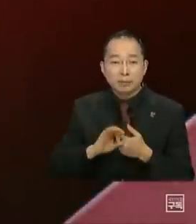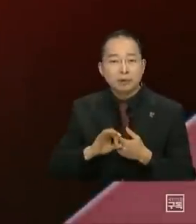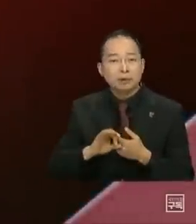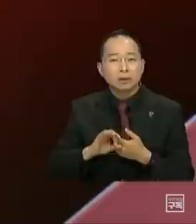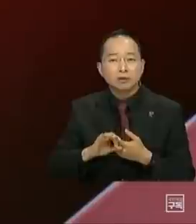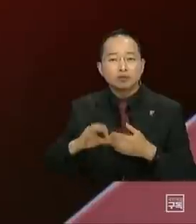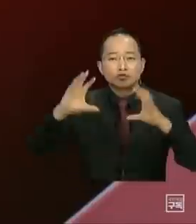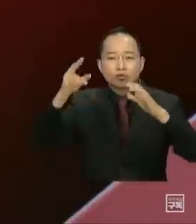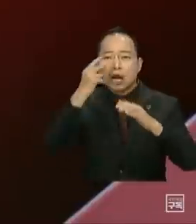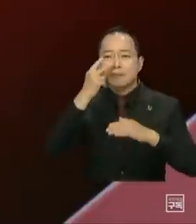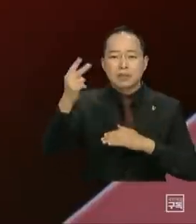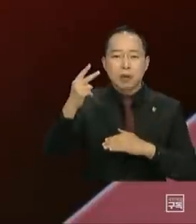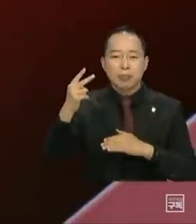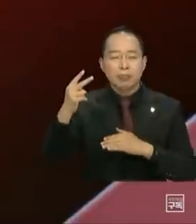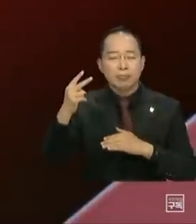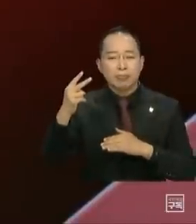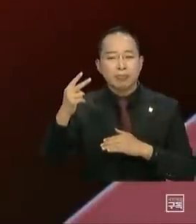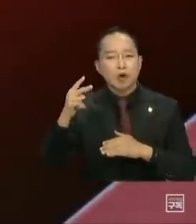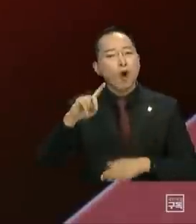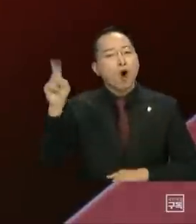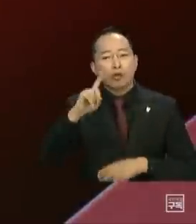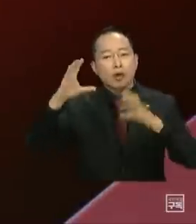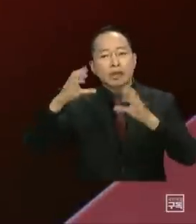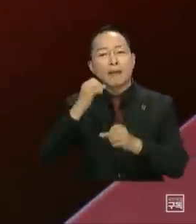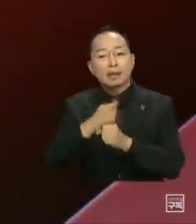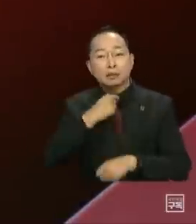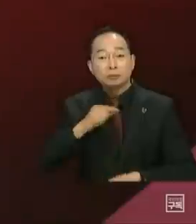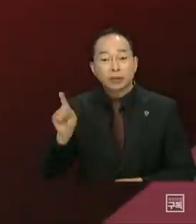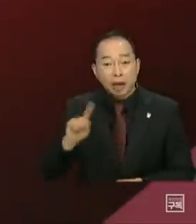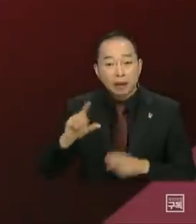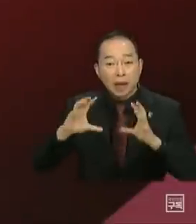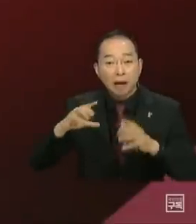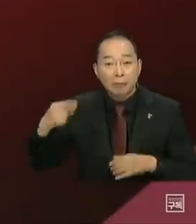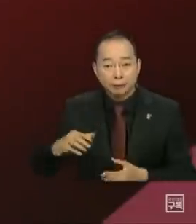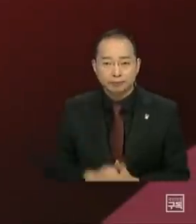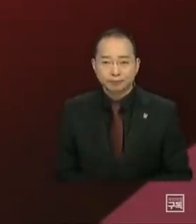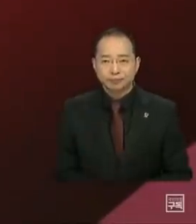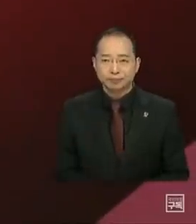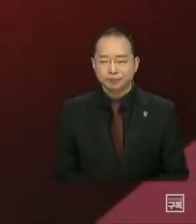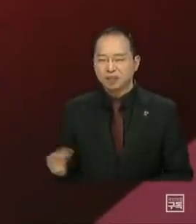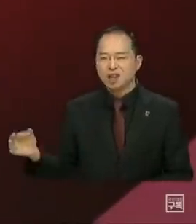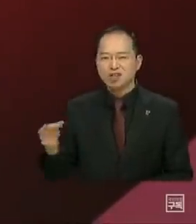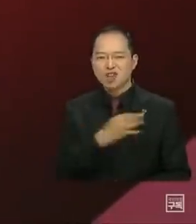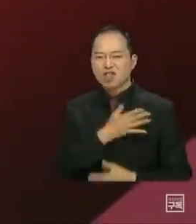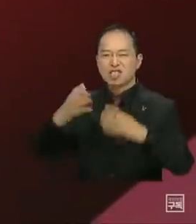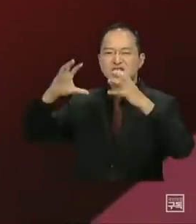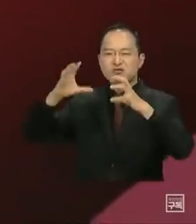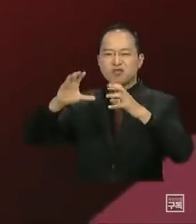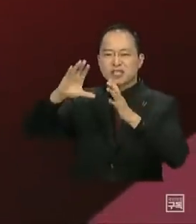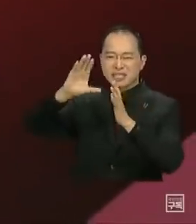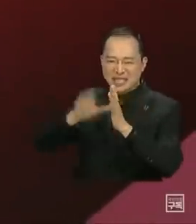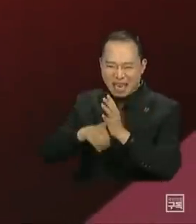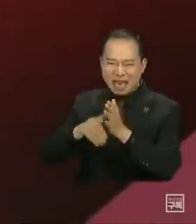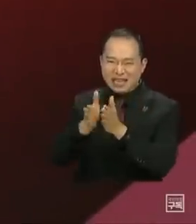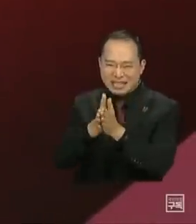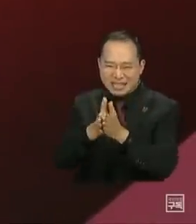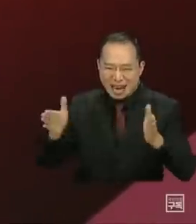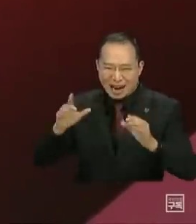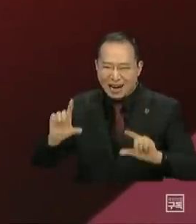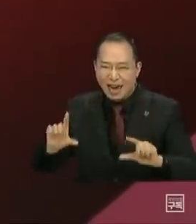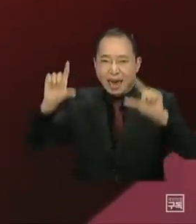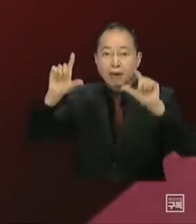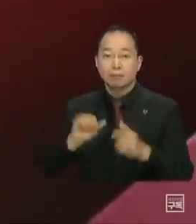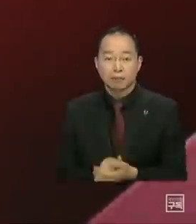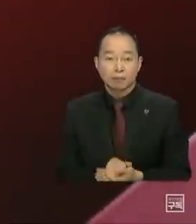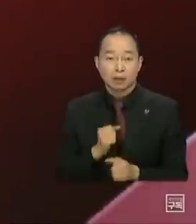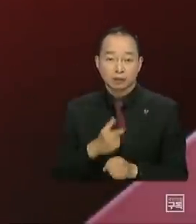뭡니까? 어떤 나라를 만들고자 하십니까? 선진국 시대의 원년을 한번 만들어보고자 합니다. 선진국? 예,